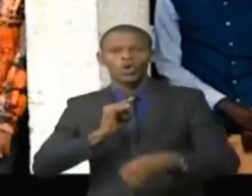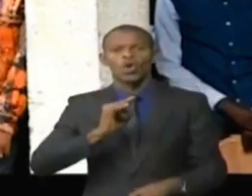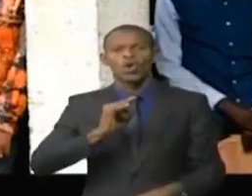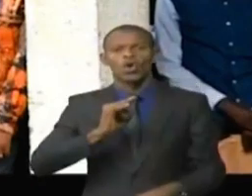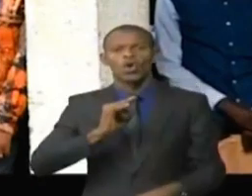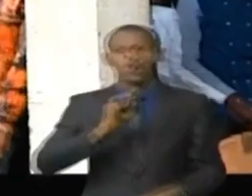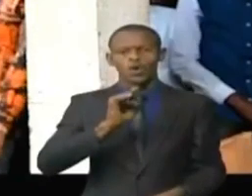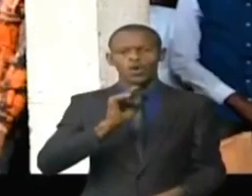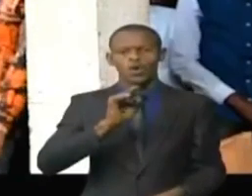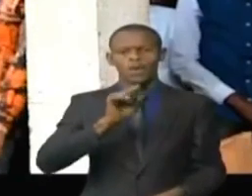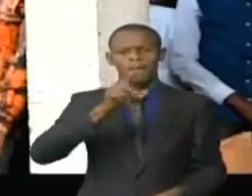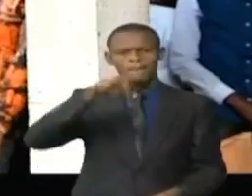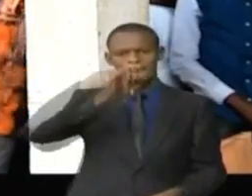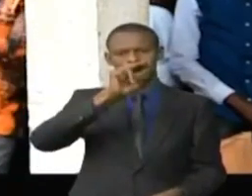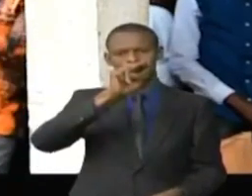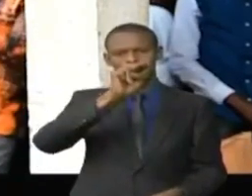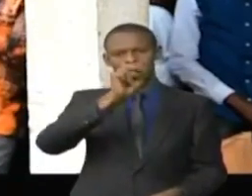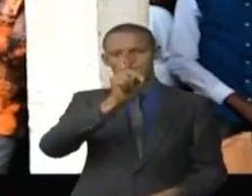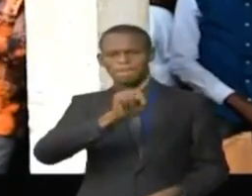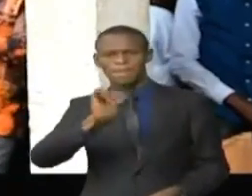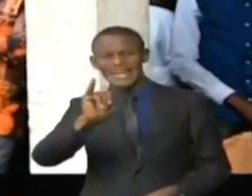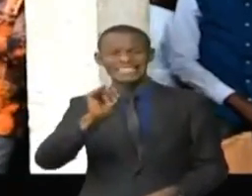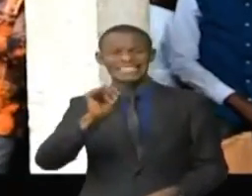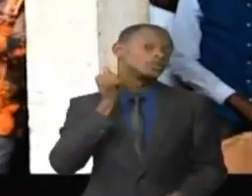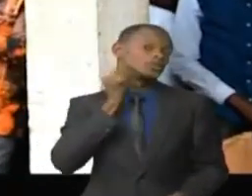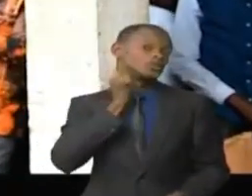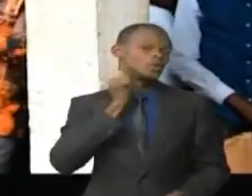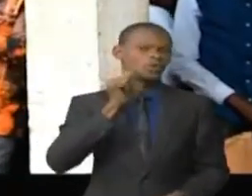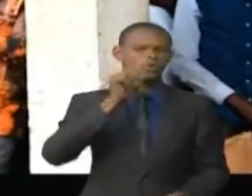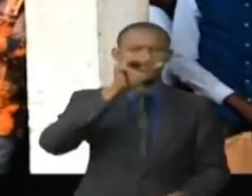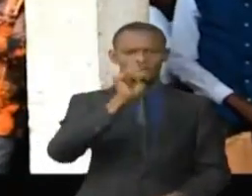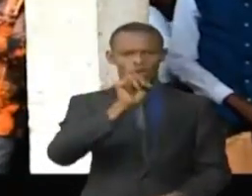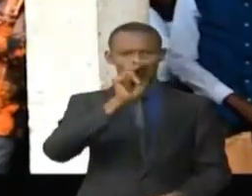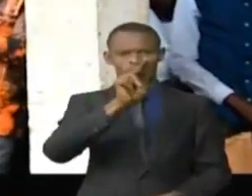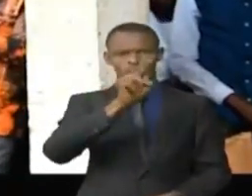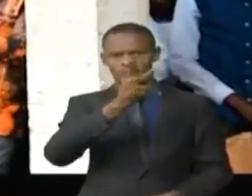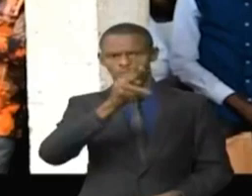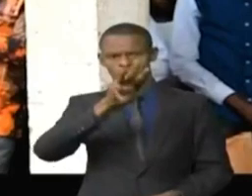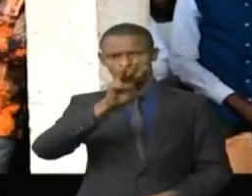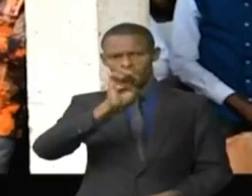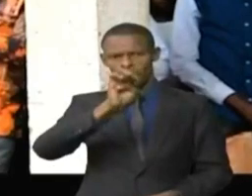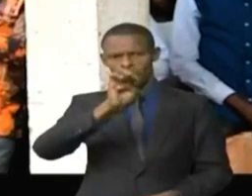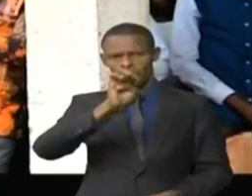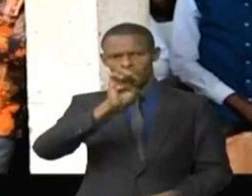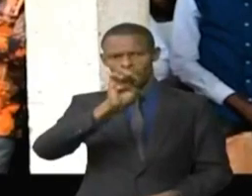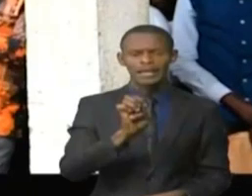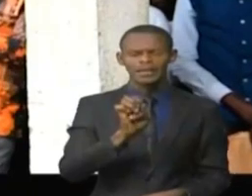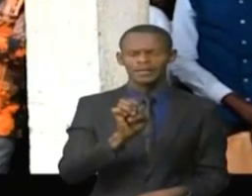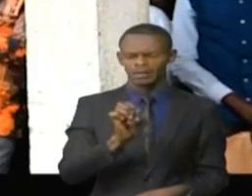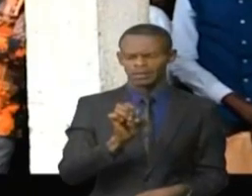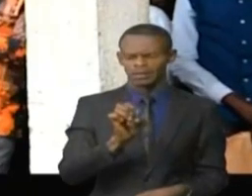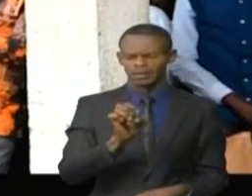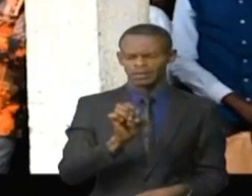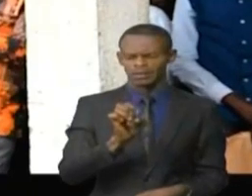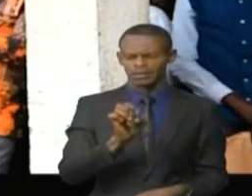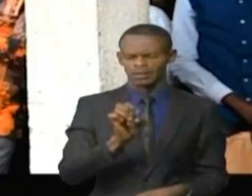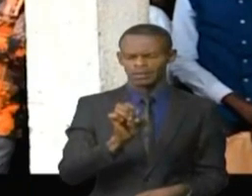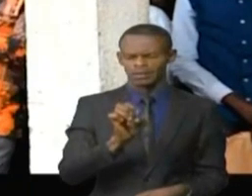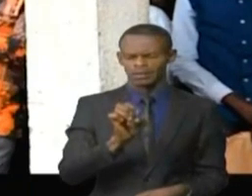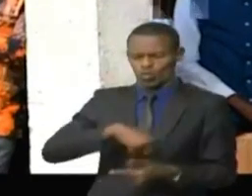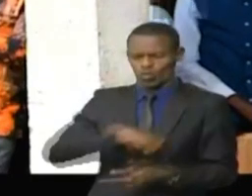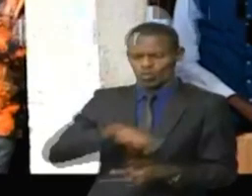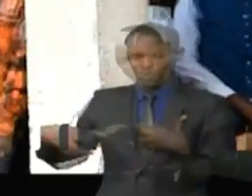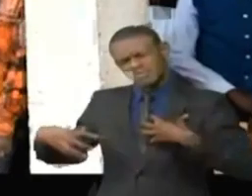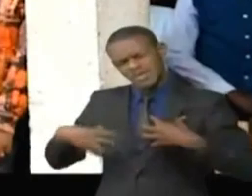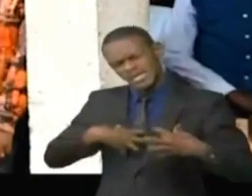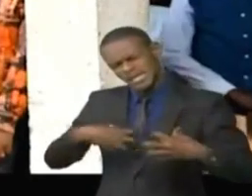secteur de l'éducation et sera maire de l'autorité provinciale qui aujourd'hui s'est élevée